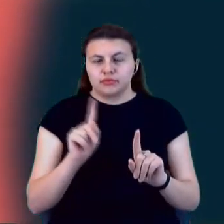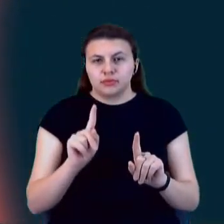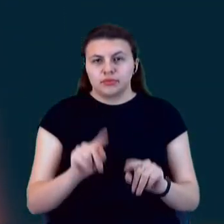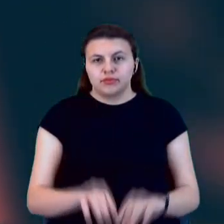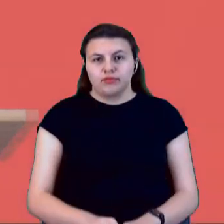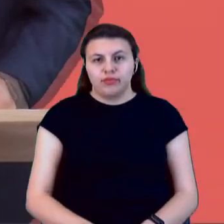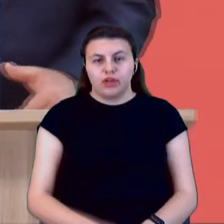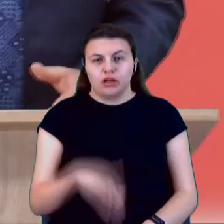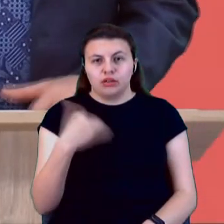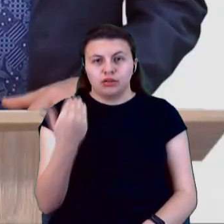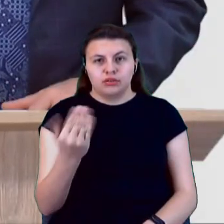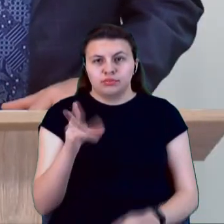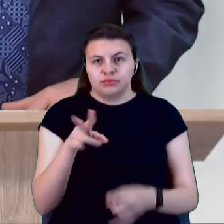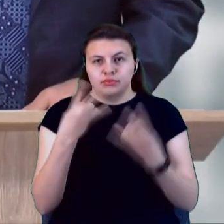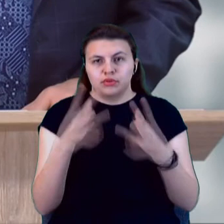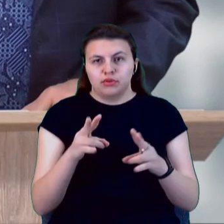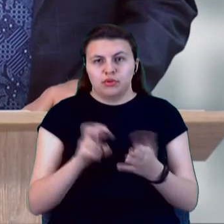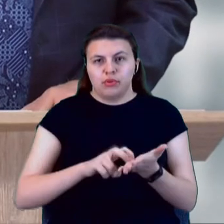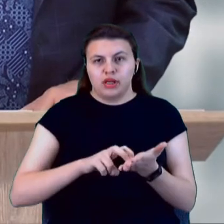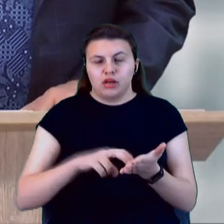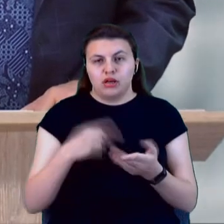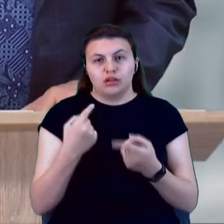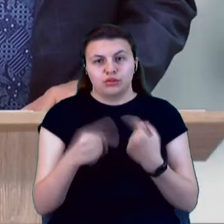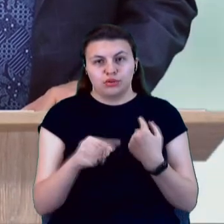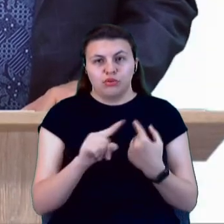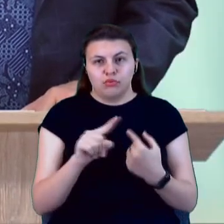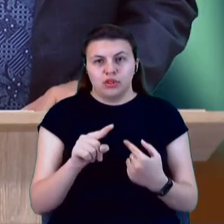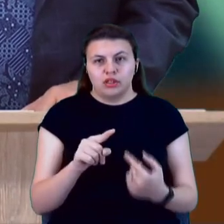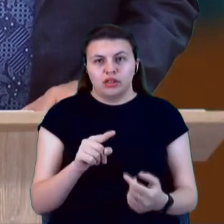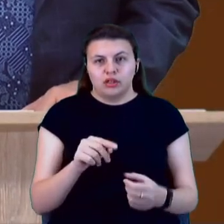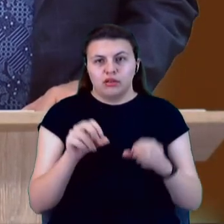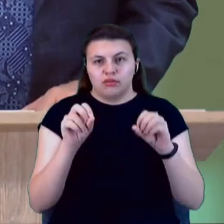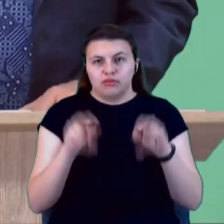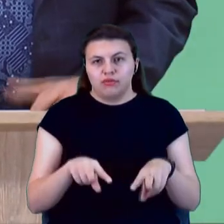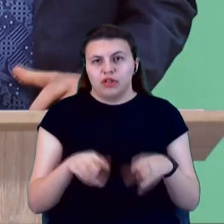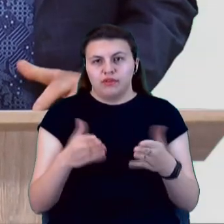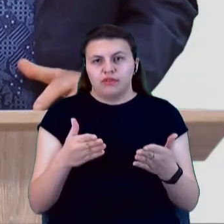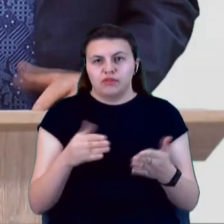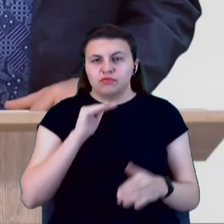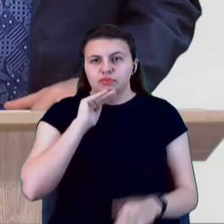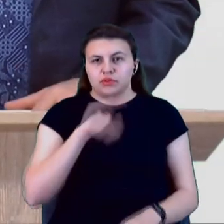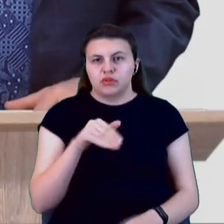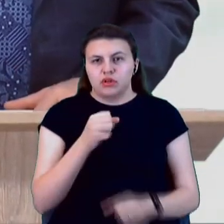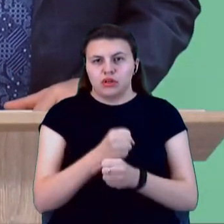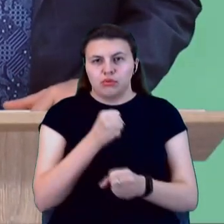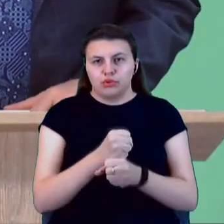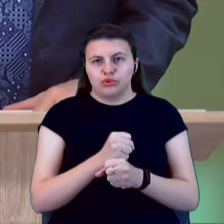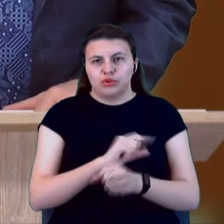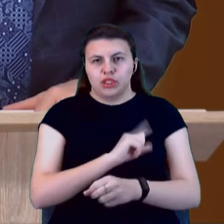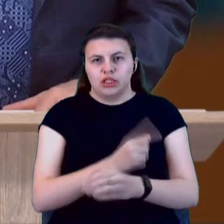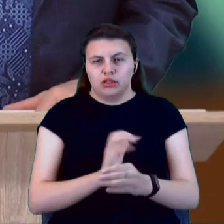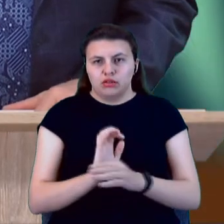одной стороны, не стоит бояться, но с другой стороны, мы отдаем квалифицированную рабочую силу. Отдаем